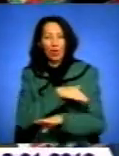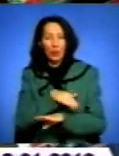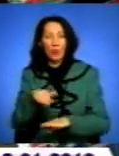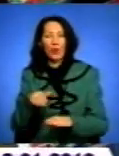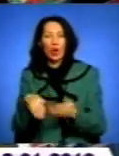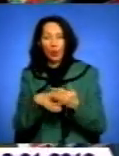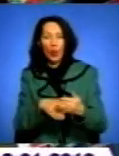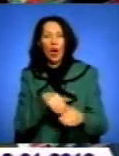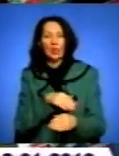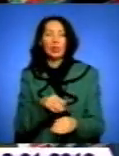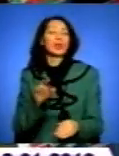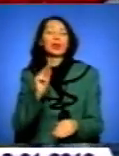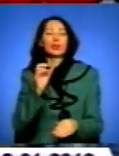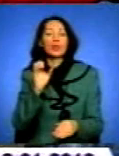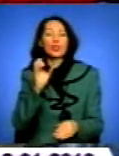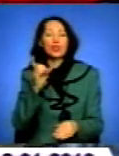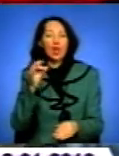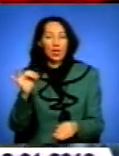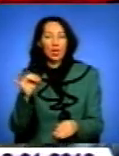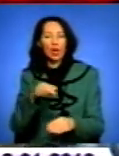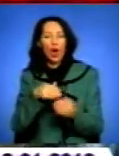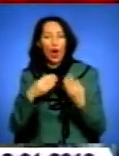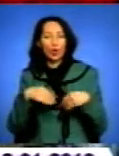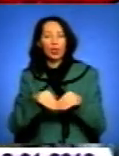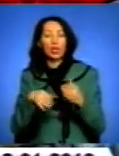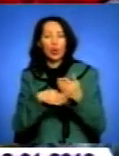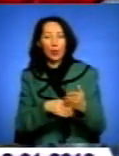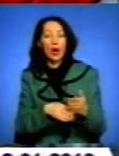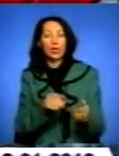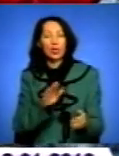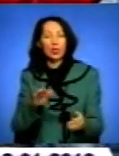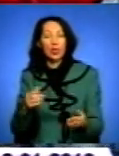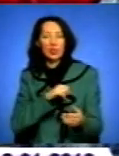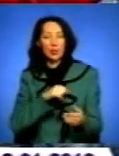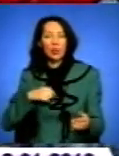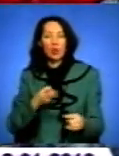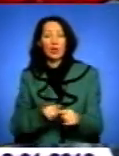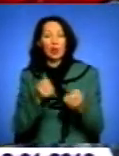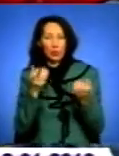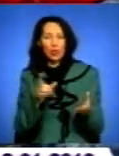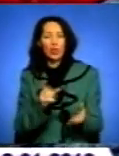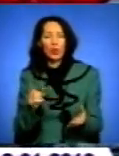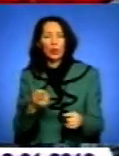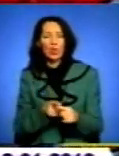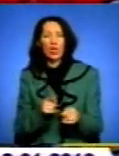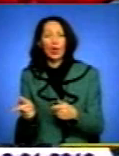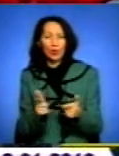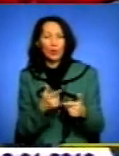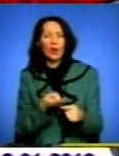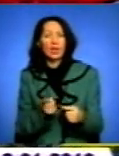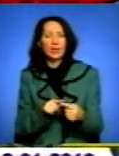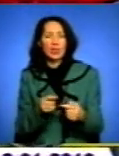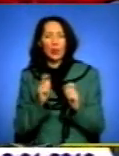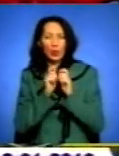Чеські родини обирали дітей самі. Це прості люди, які готували ці подарки, також не мають роботи чи не